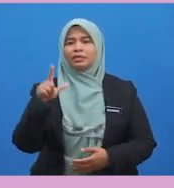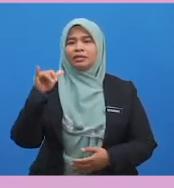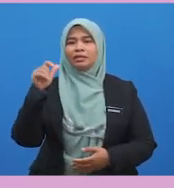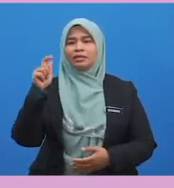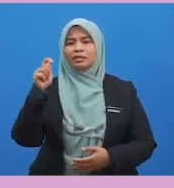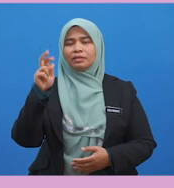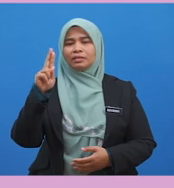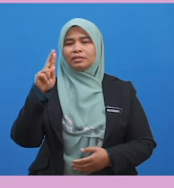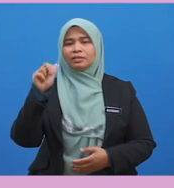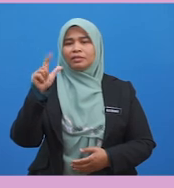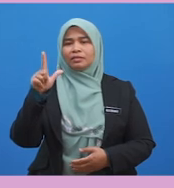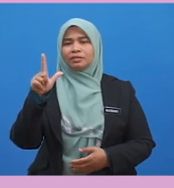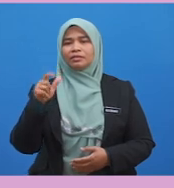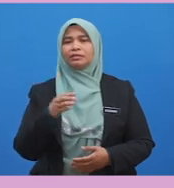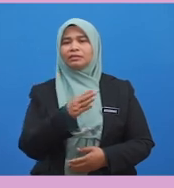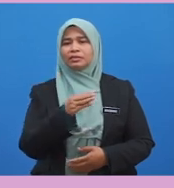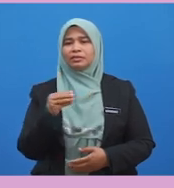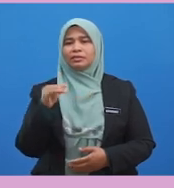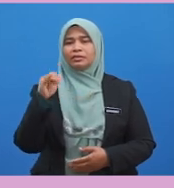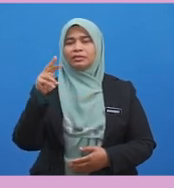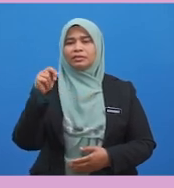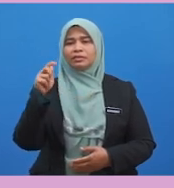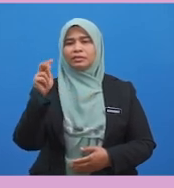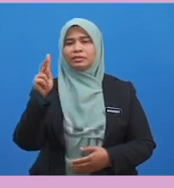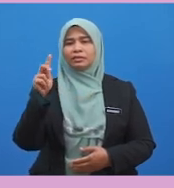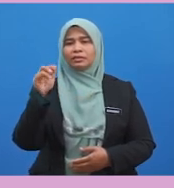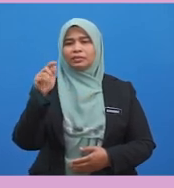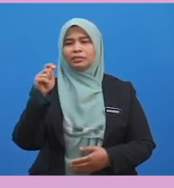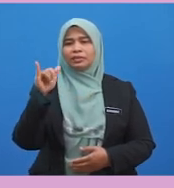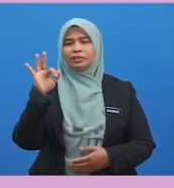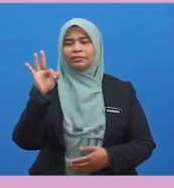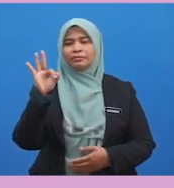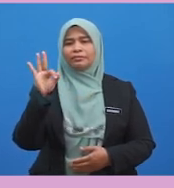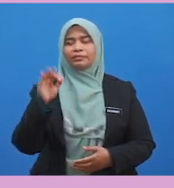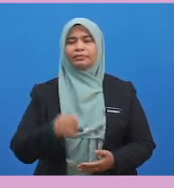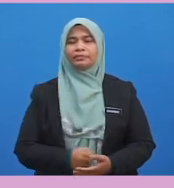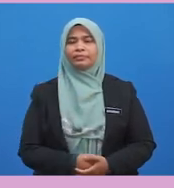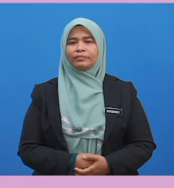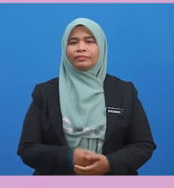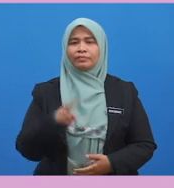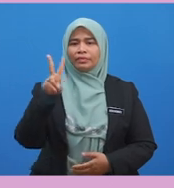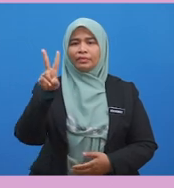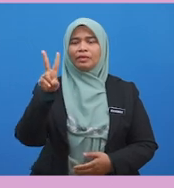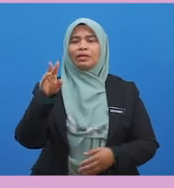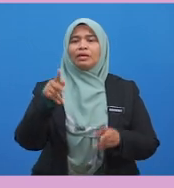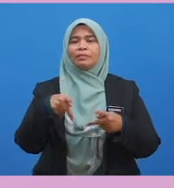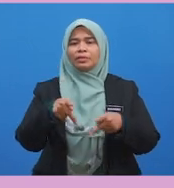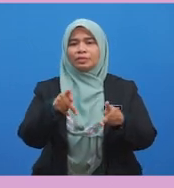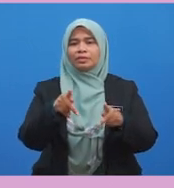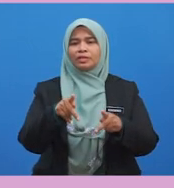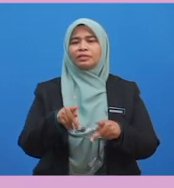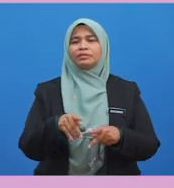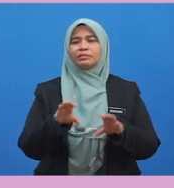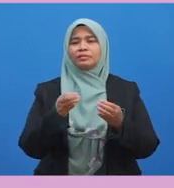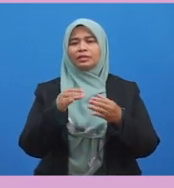lateral, analytical, critical dan intuitif. Kedua, proses